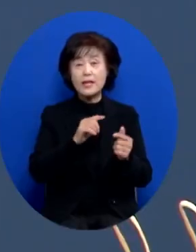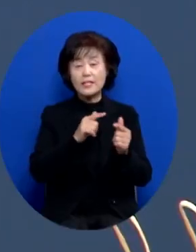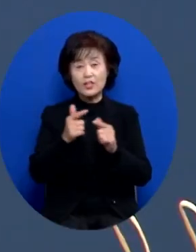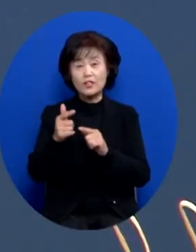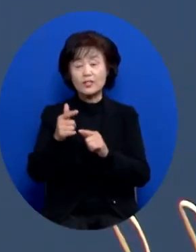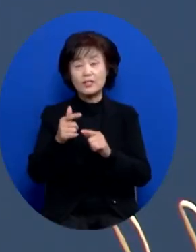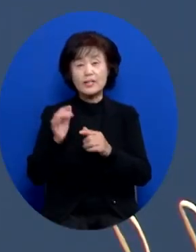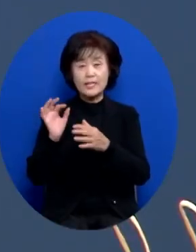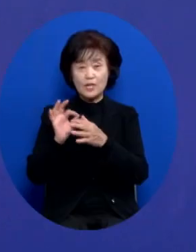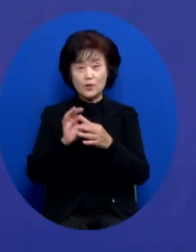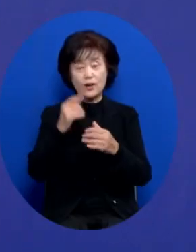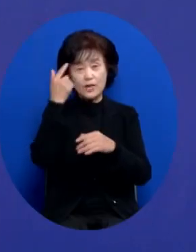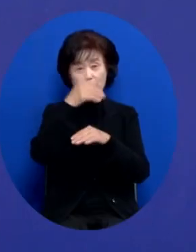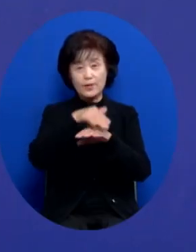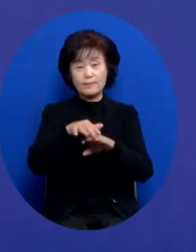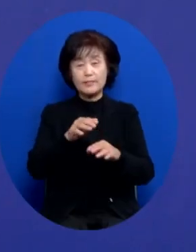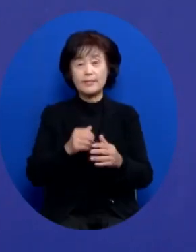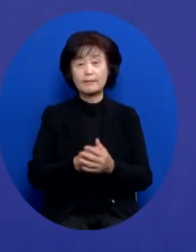예정입니다.